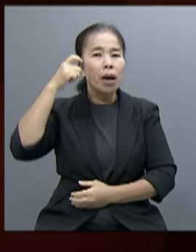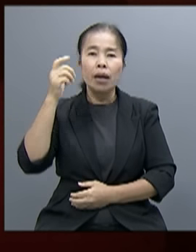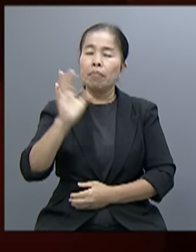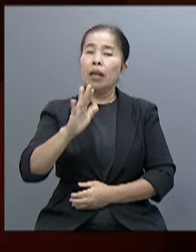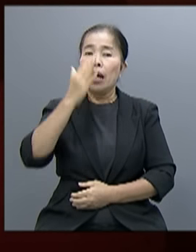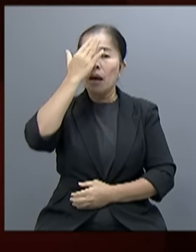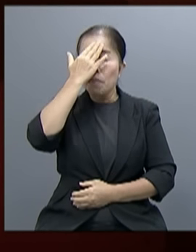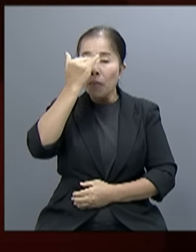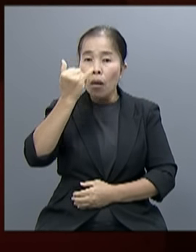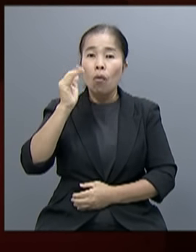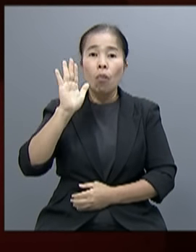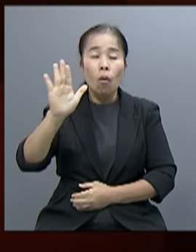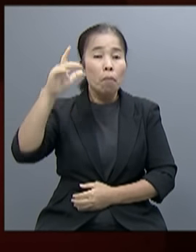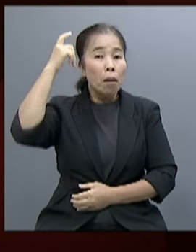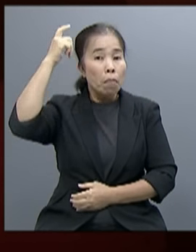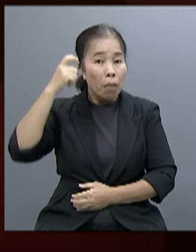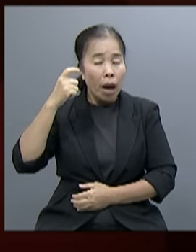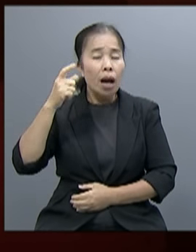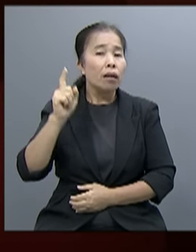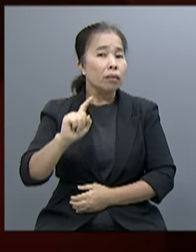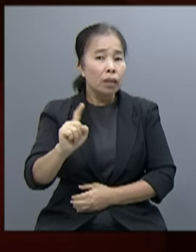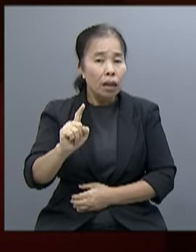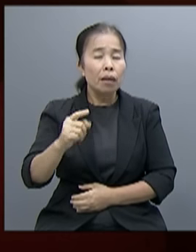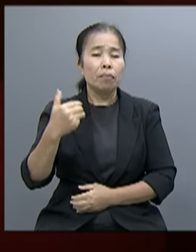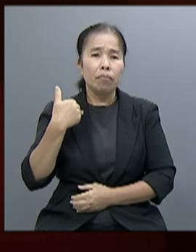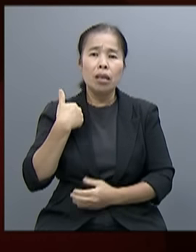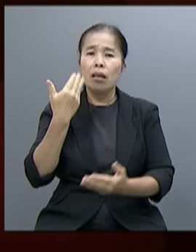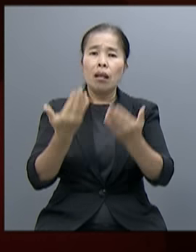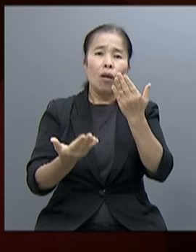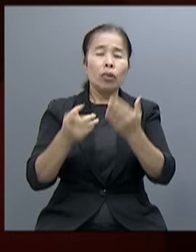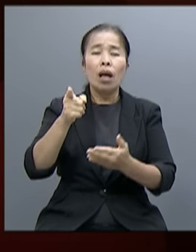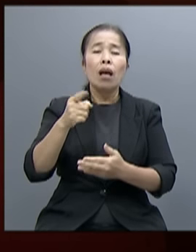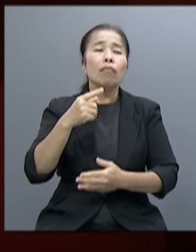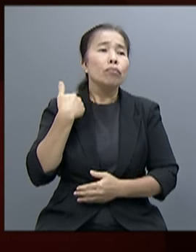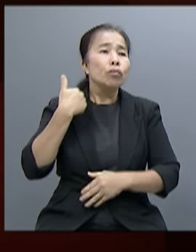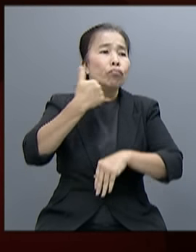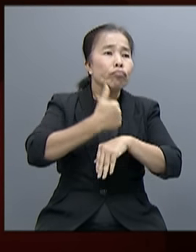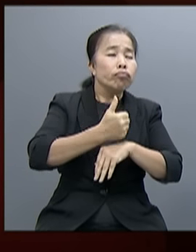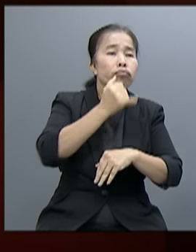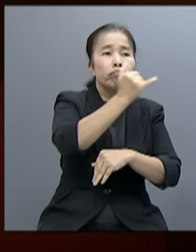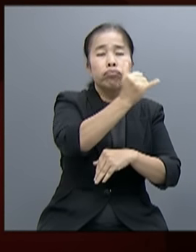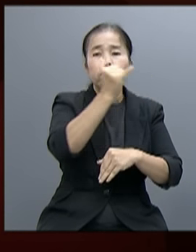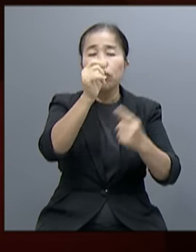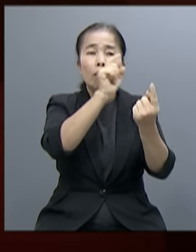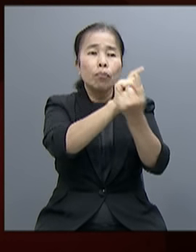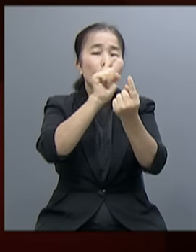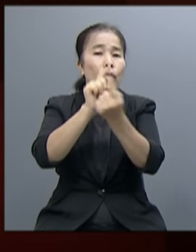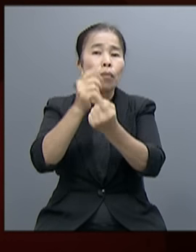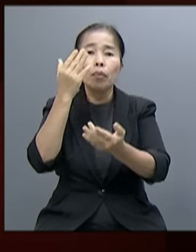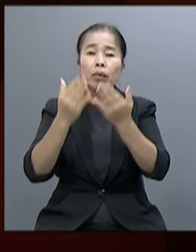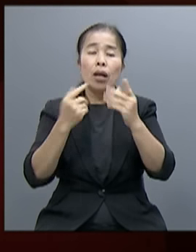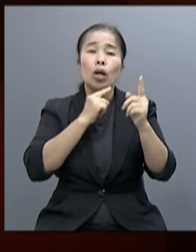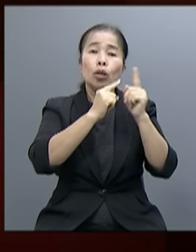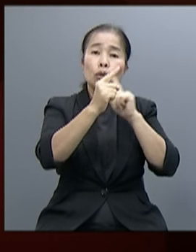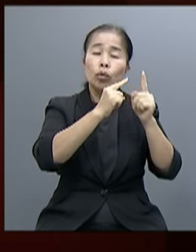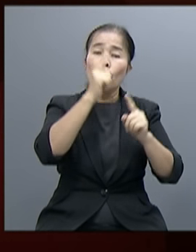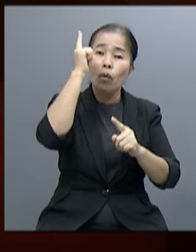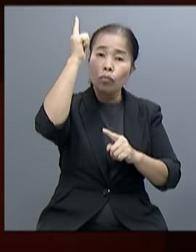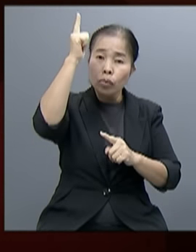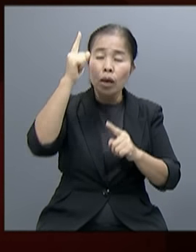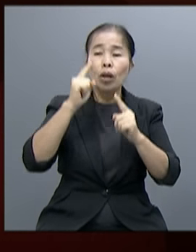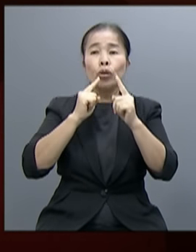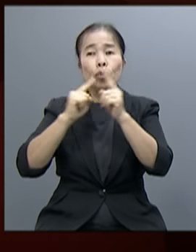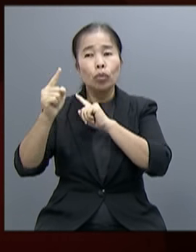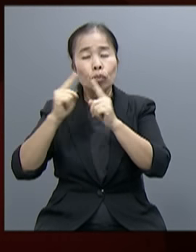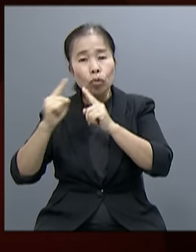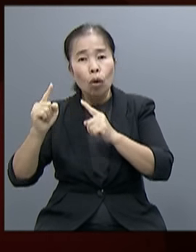ำลังต่างๆเนี่ยเขาจะวิ่งเข้าหาหลายๆกลุ่มอยู่แล้วไม่ใช่กลุ่มเดียวเขาก็ไม่ได้ติดต่อกับคุณทักษิณหรือคุณเซนหรือ